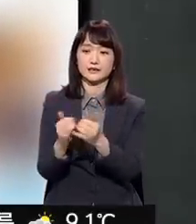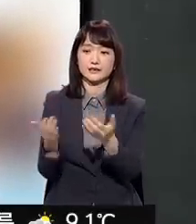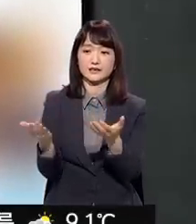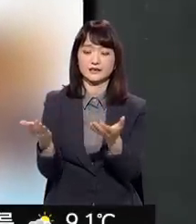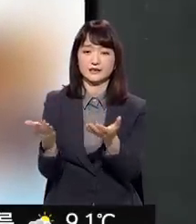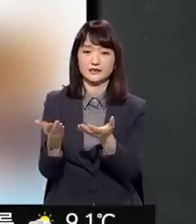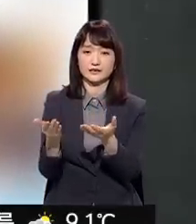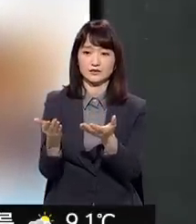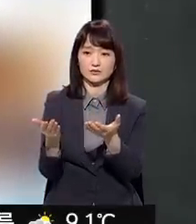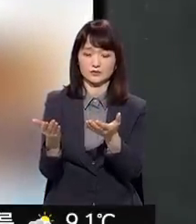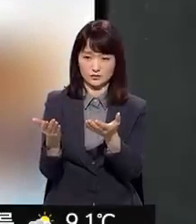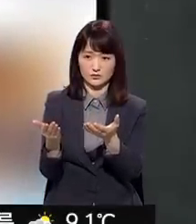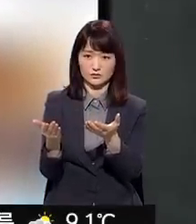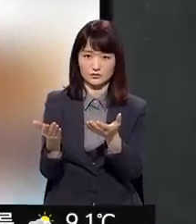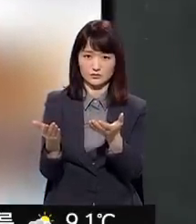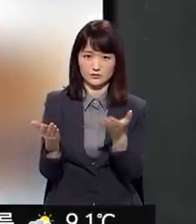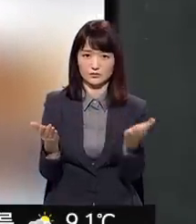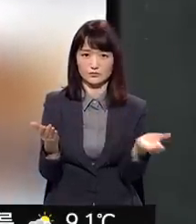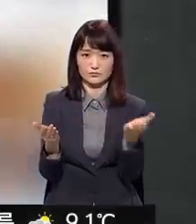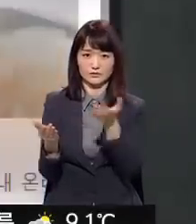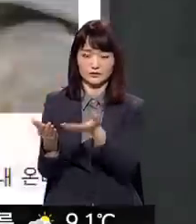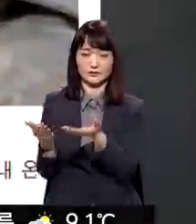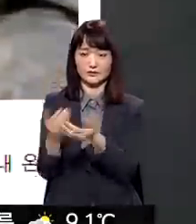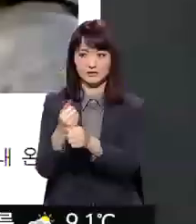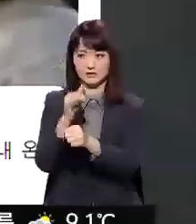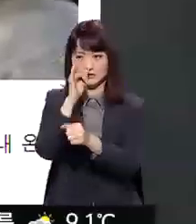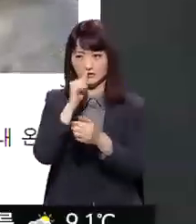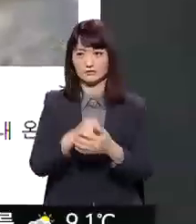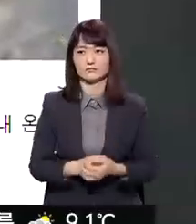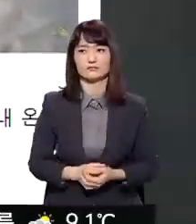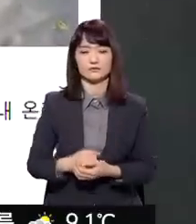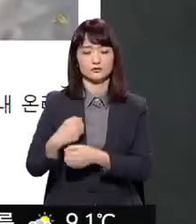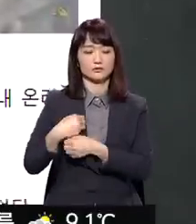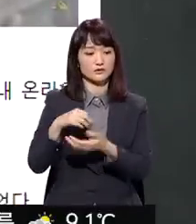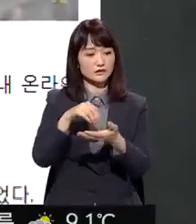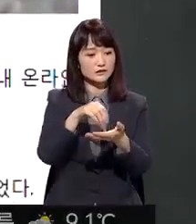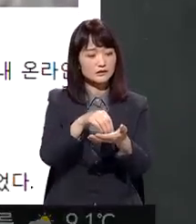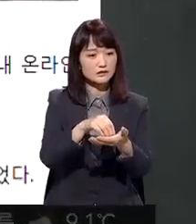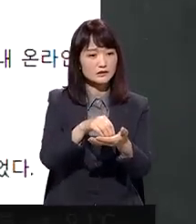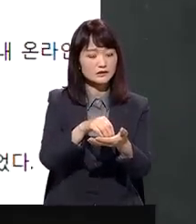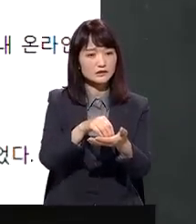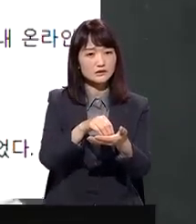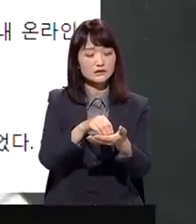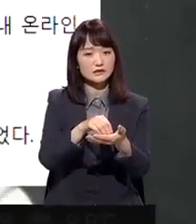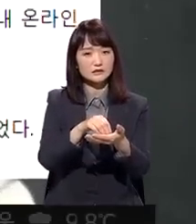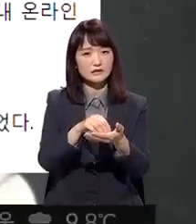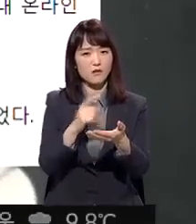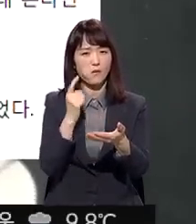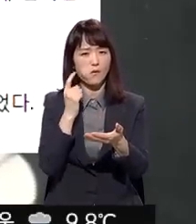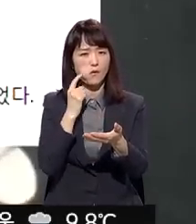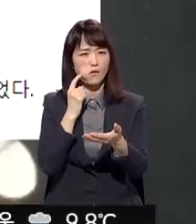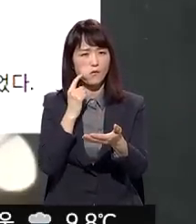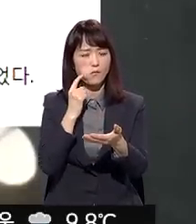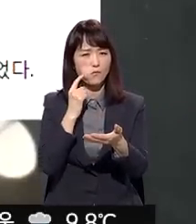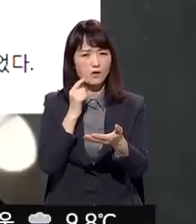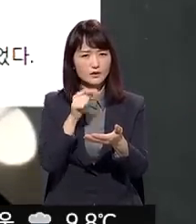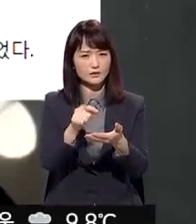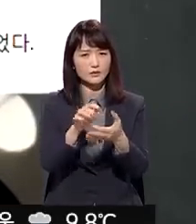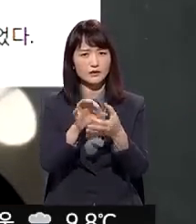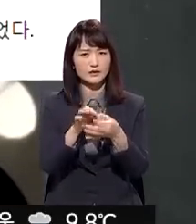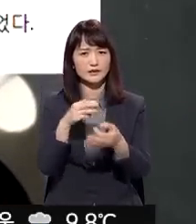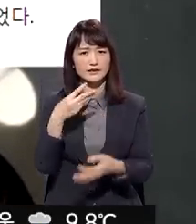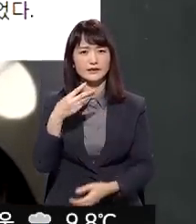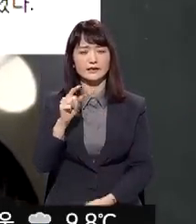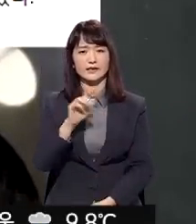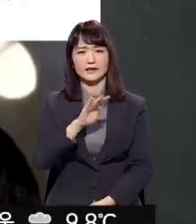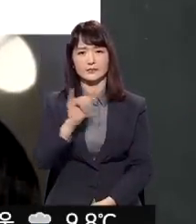네, 이 병역 면탈 혐의로 구속된 브로커가 조사를 받고 있는데요. 이 그 과정에서 라비 씨가 연루된 정황이 포착이 됐습니다. 이